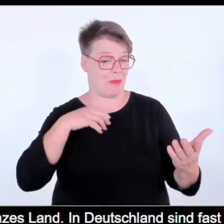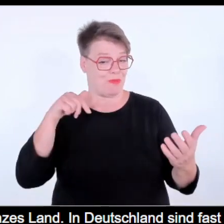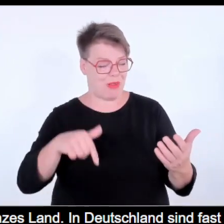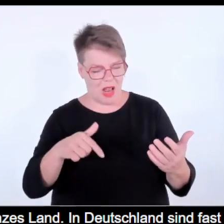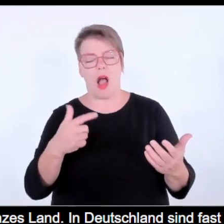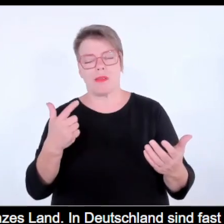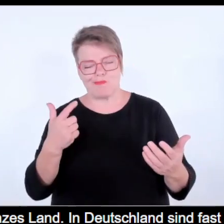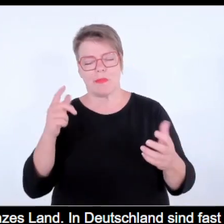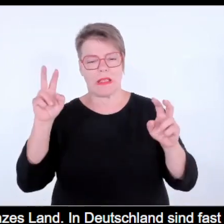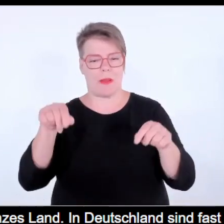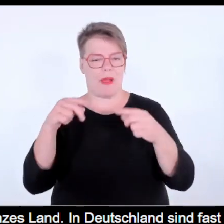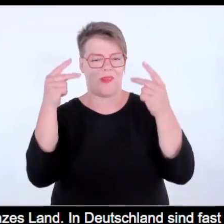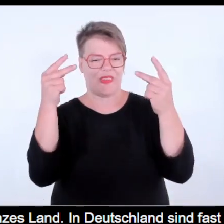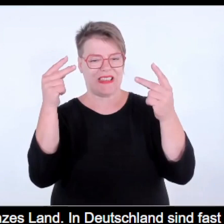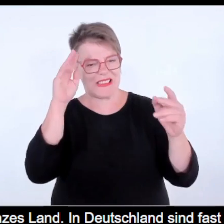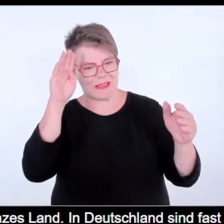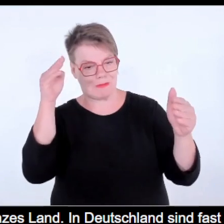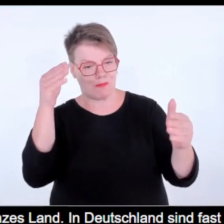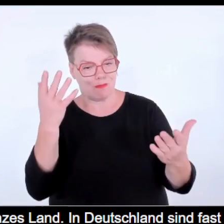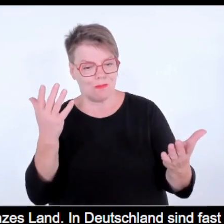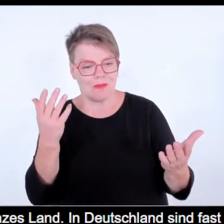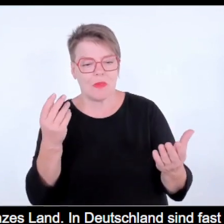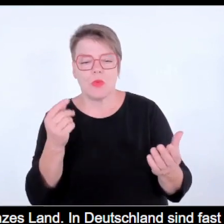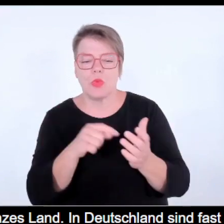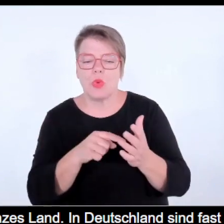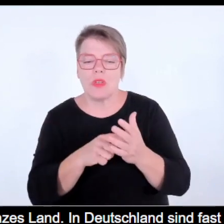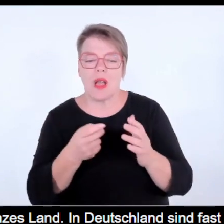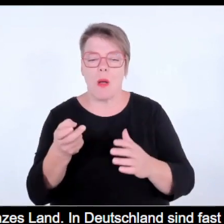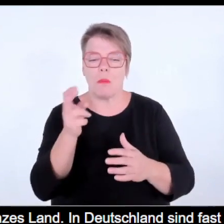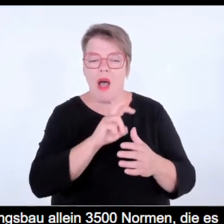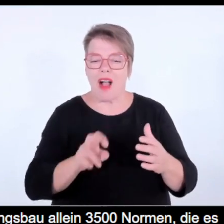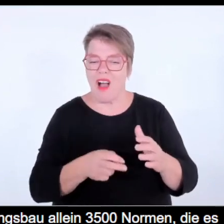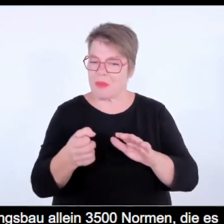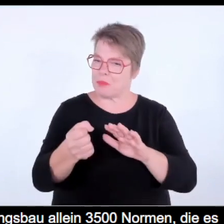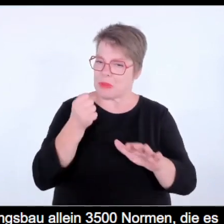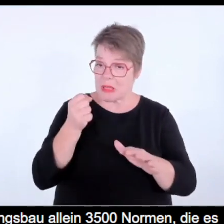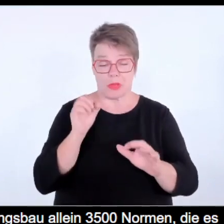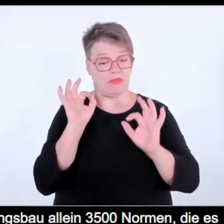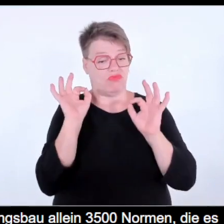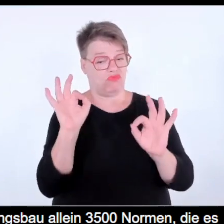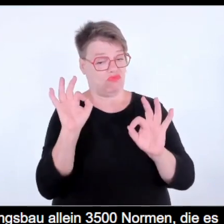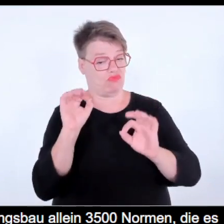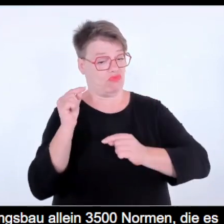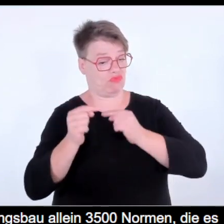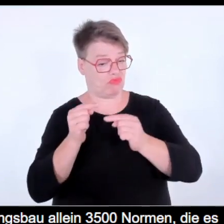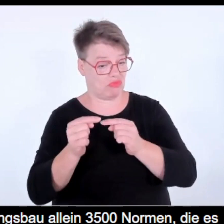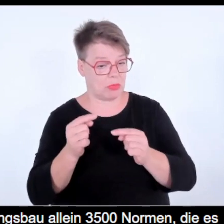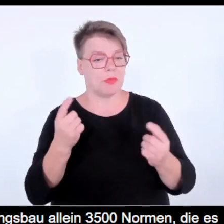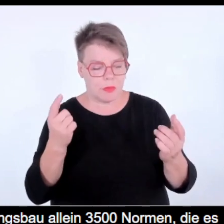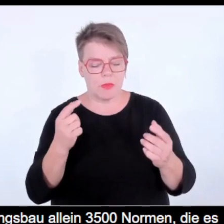Aber das reicht nicht. Praktische Vorschläge von unserem Bürokratiebeauftragten Walter Nussl, insbesondere bei der